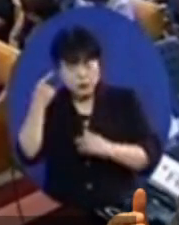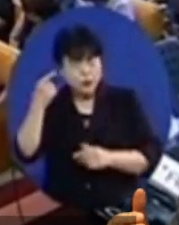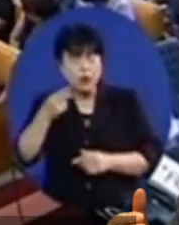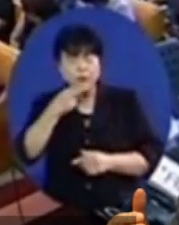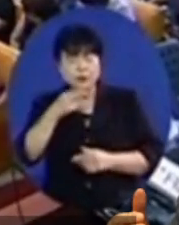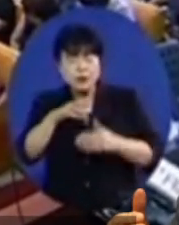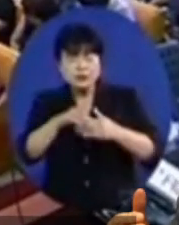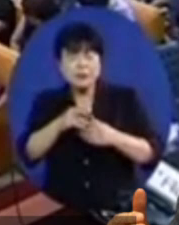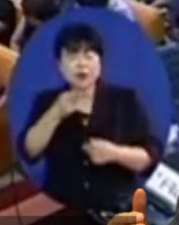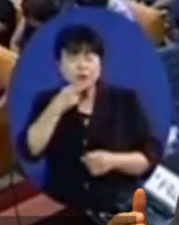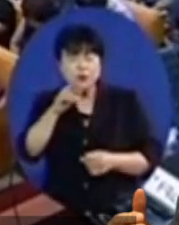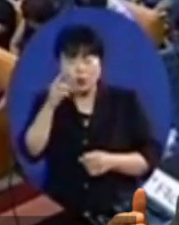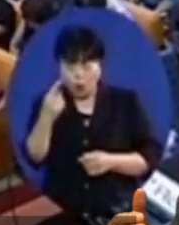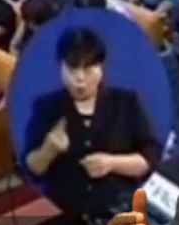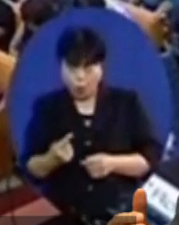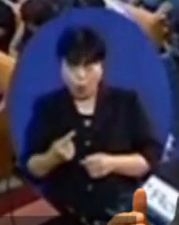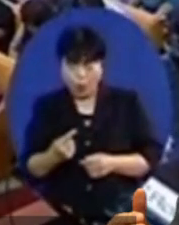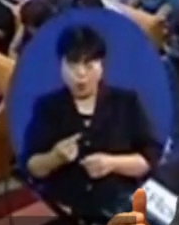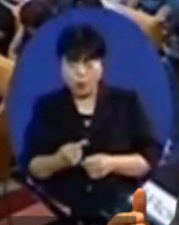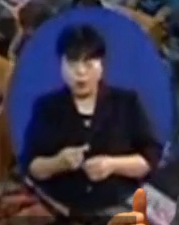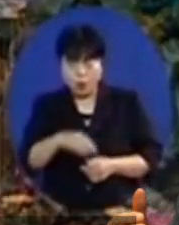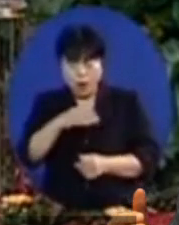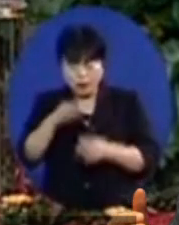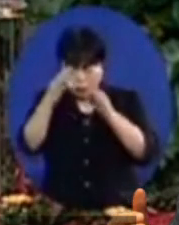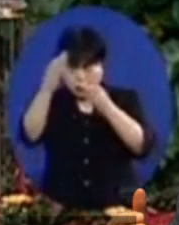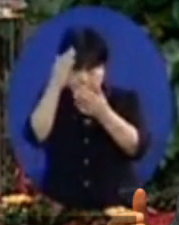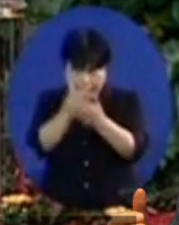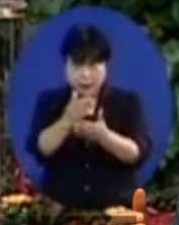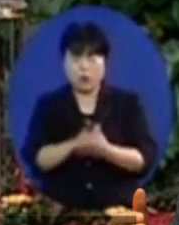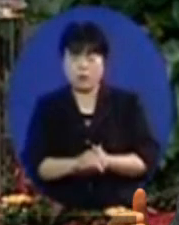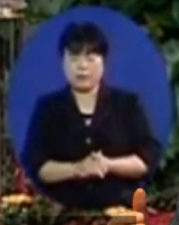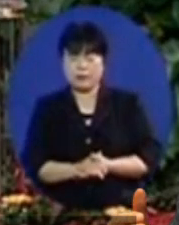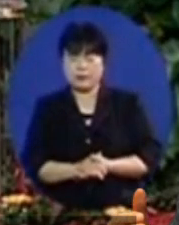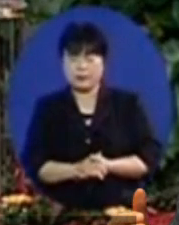들리고 소용 잡힌 일 없어도 환경을 바라보지 말고